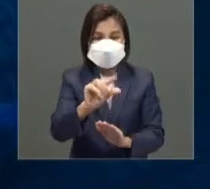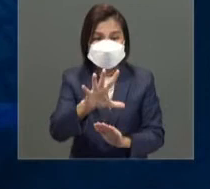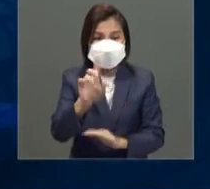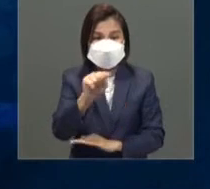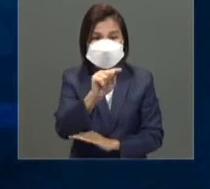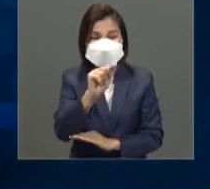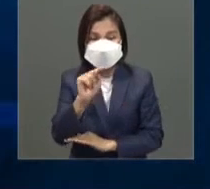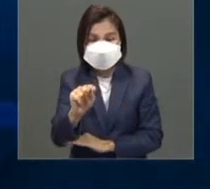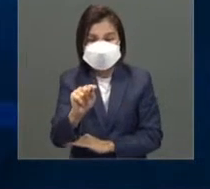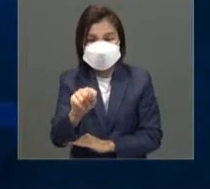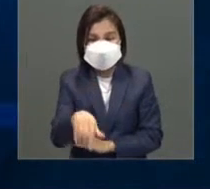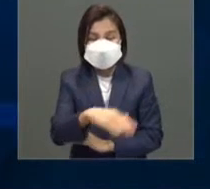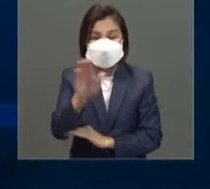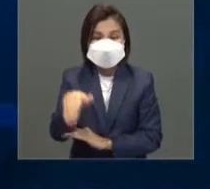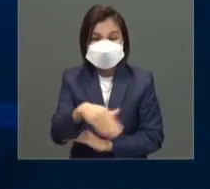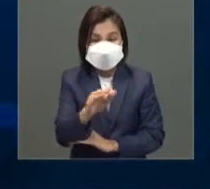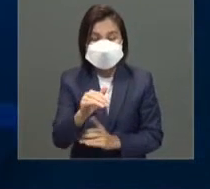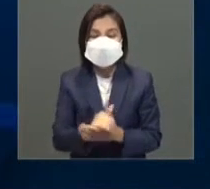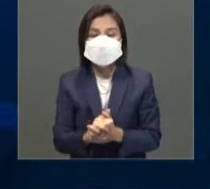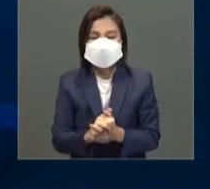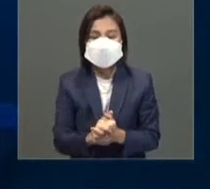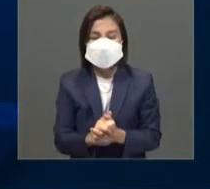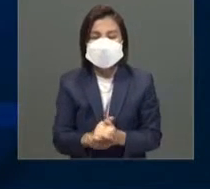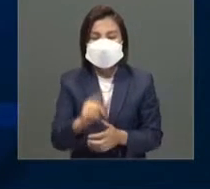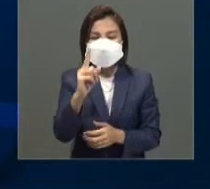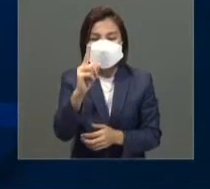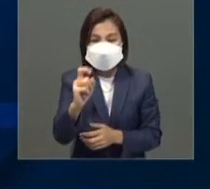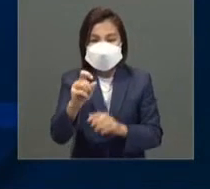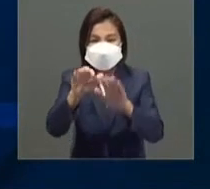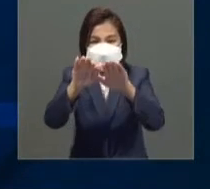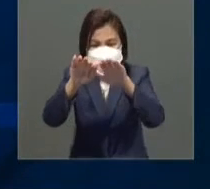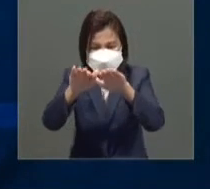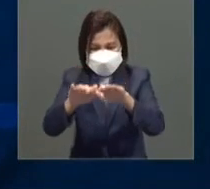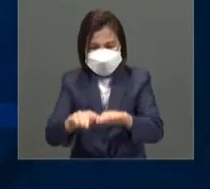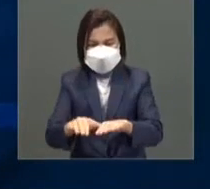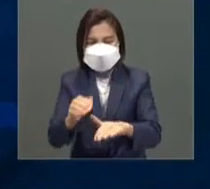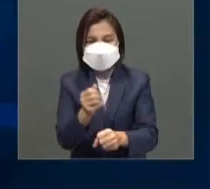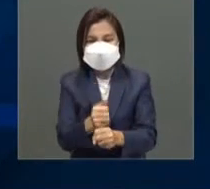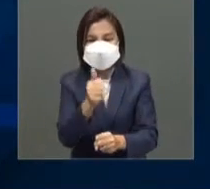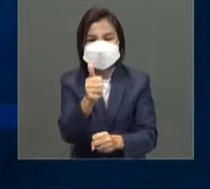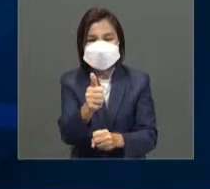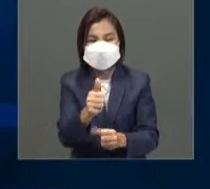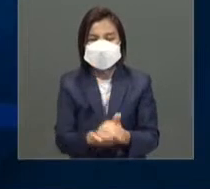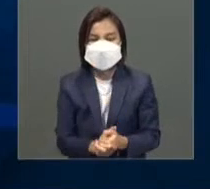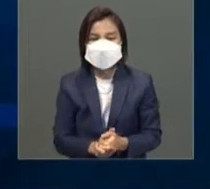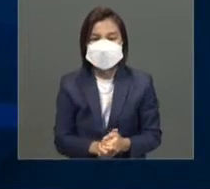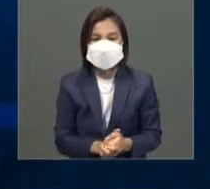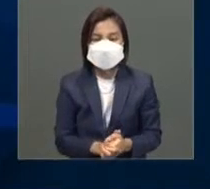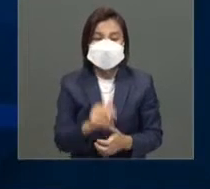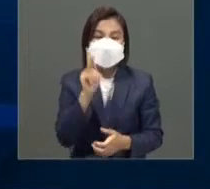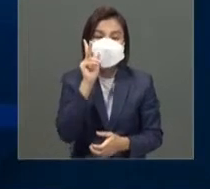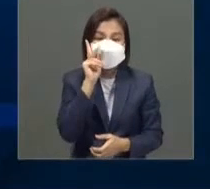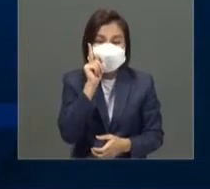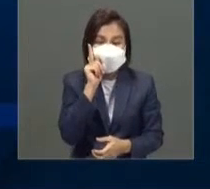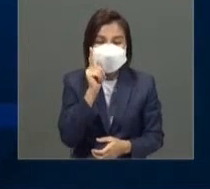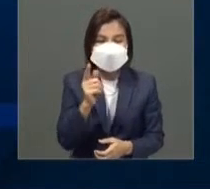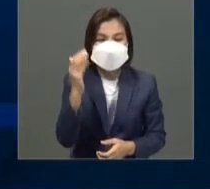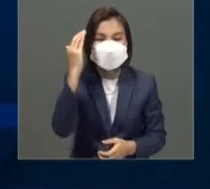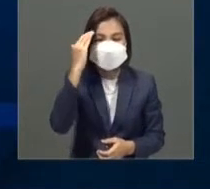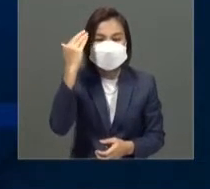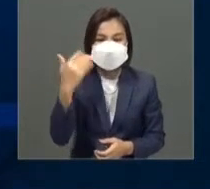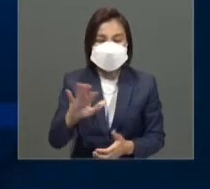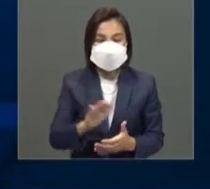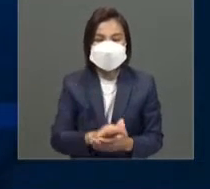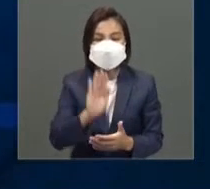25% ประสิทธิภาพตรงนี้ 25% เราจะกดเคิร์ฟของการเสียชีวิตลงไปได้อีกนะครับผมได้ทราบข่าวมาว่าในบางจังหวั